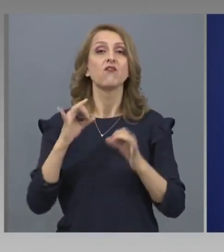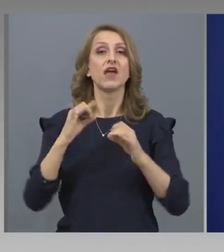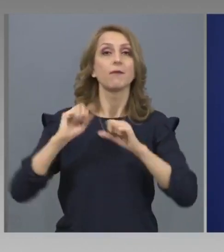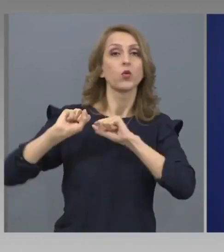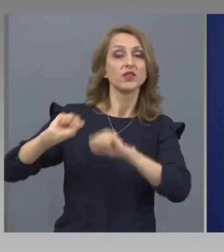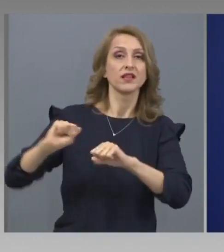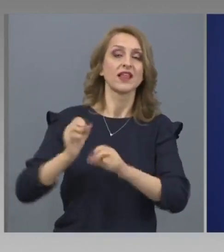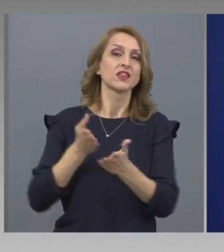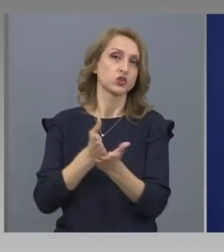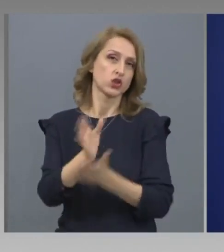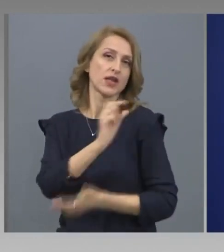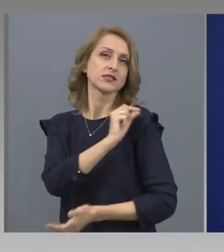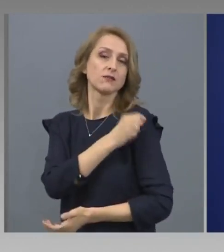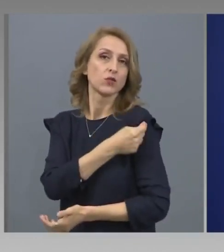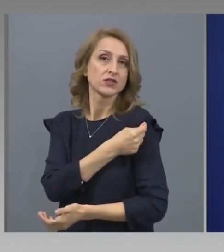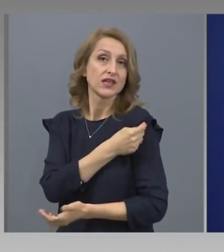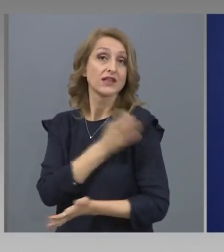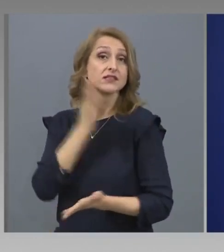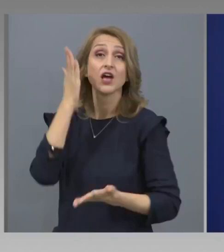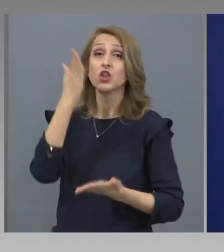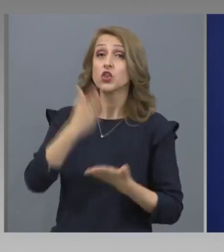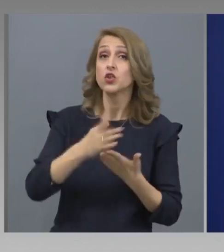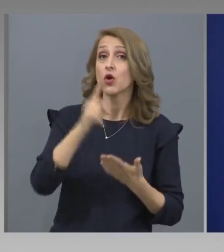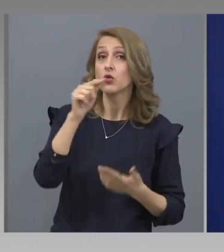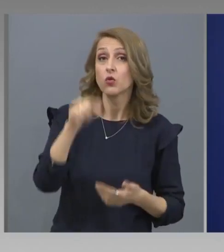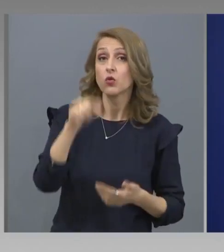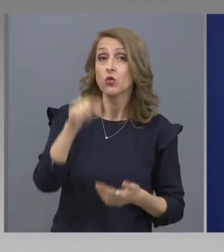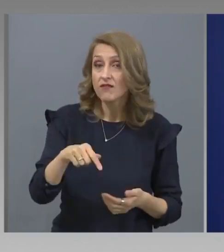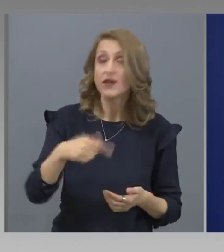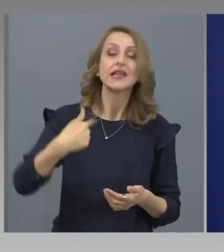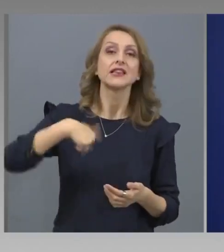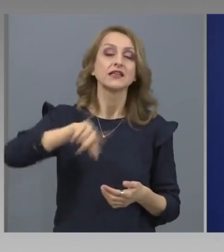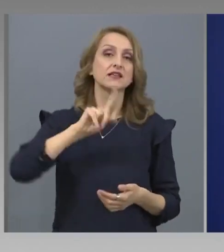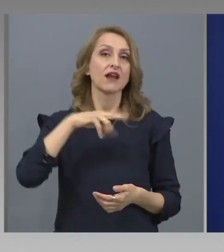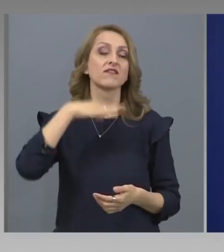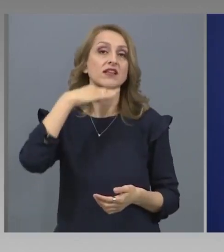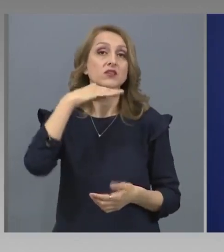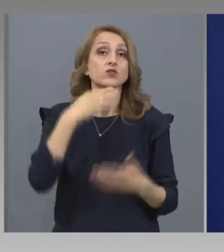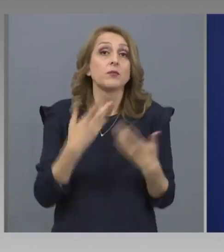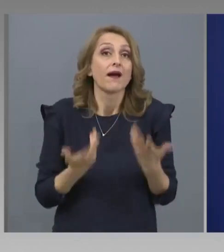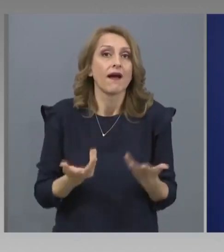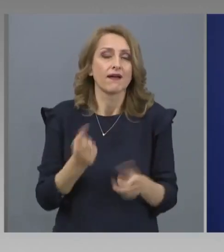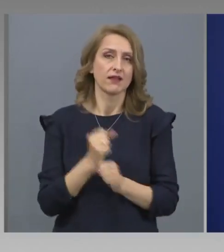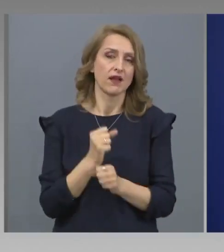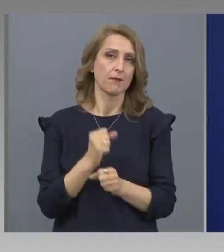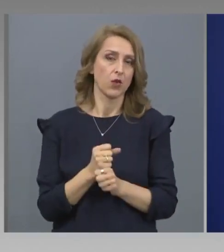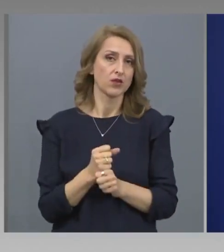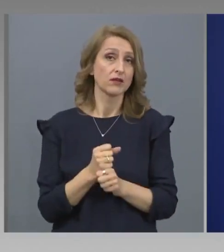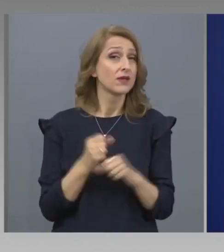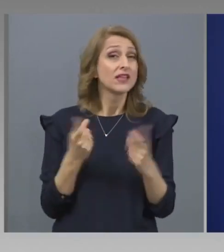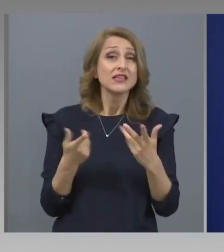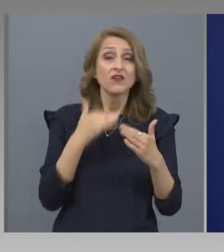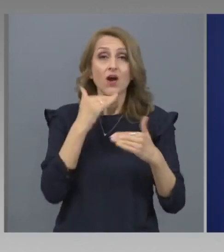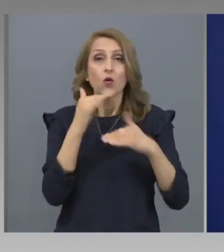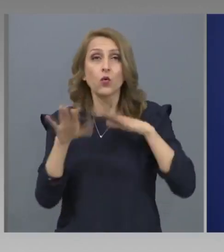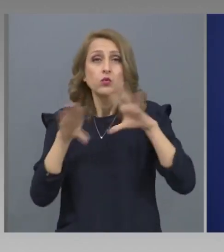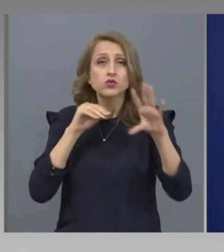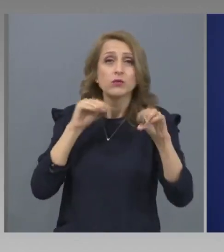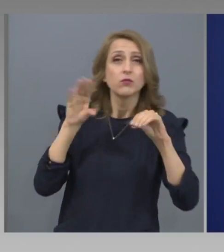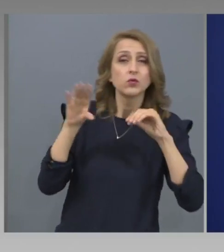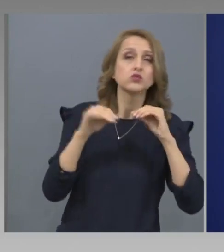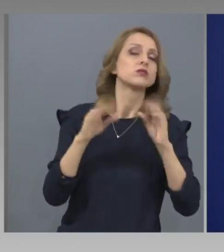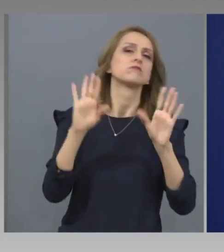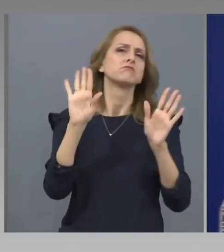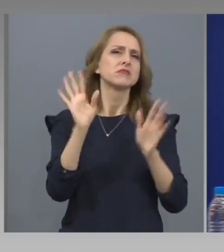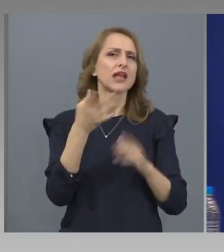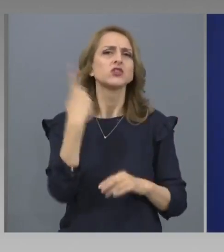имунизация. До тогава ние трябва да се научим как да работим. Това ще бъде една такава... Така да, дори една